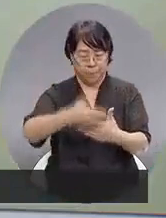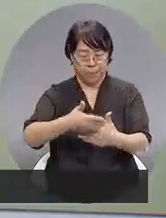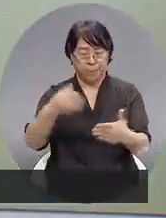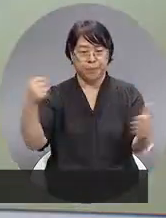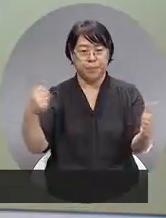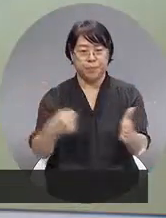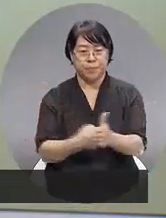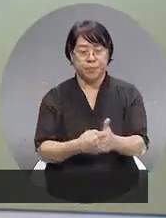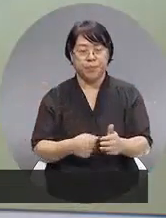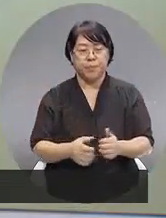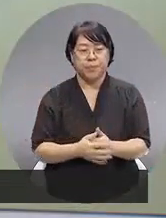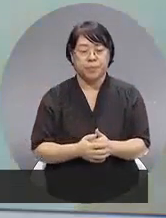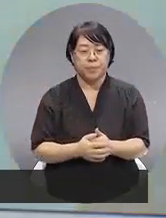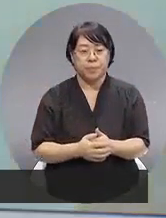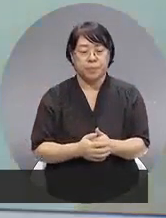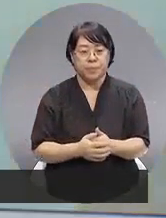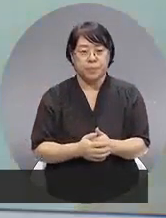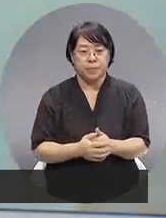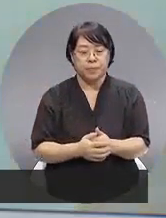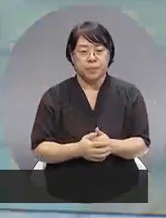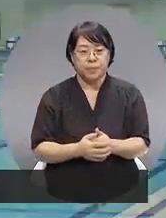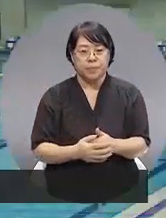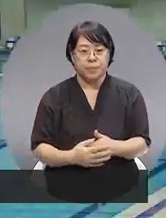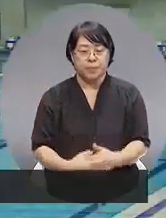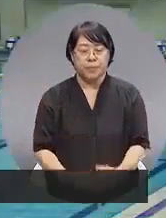조미애 기자입니다.